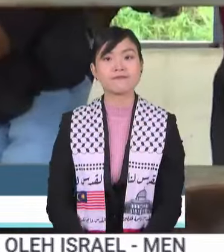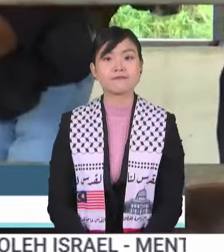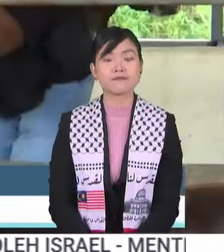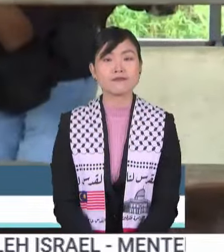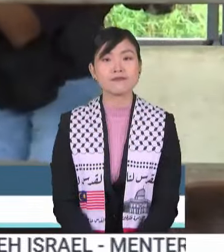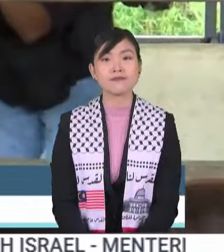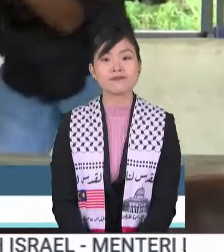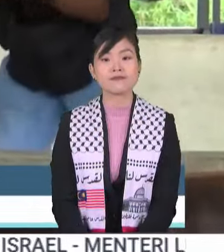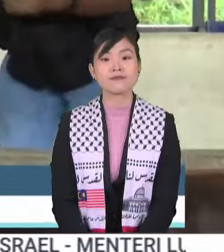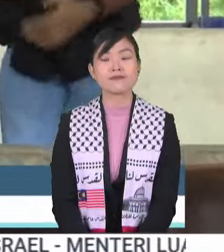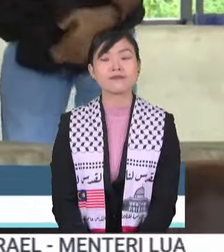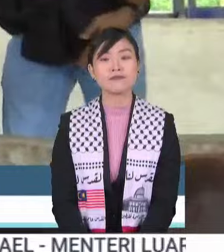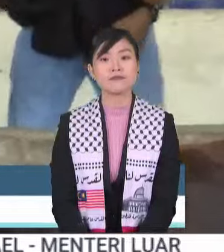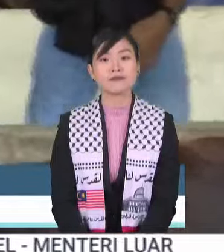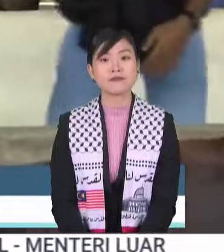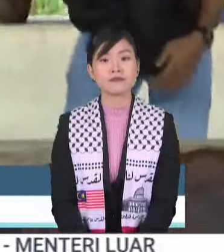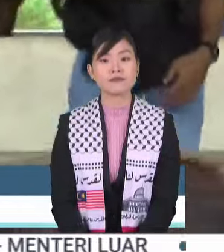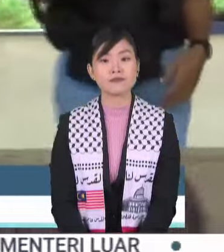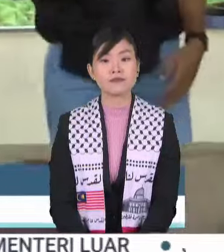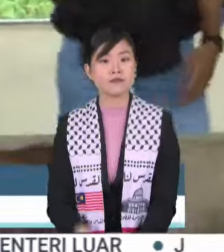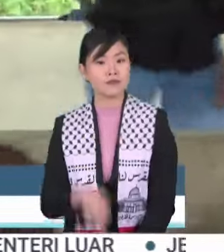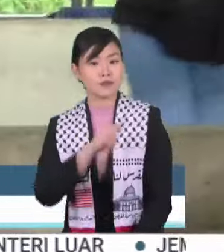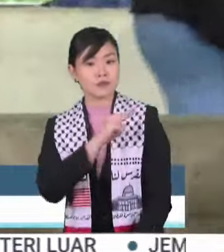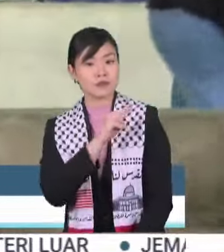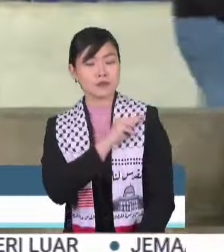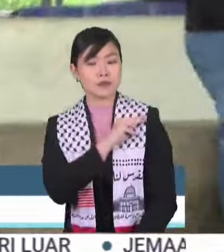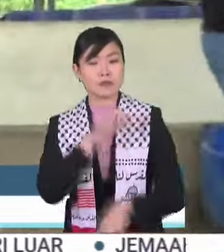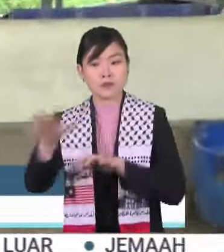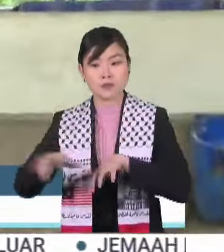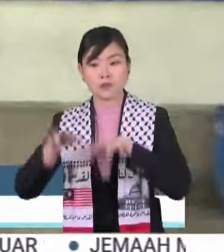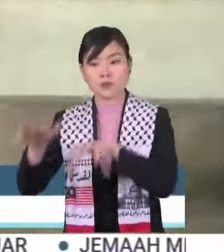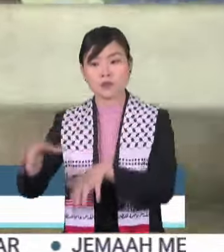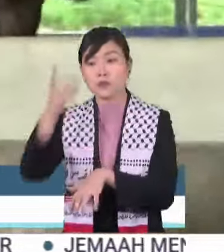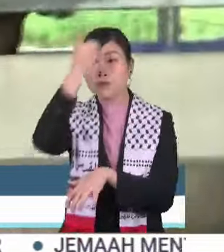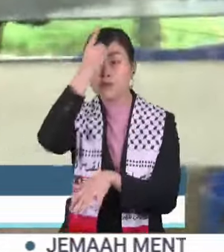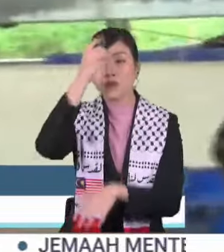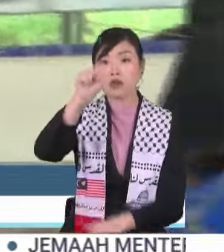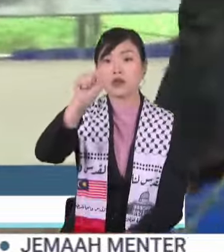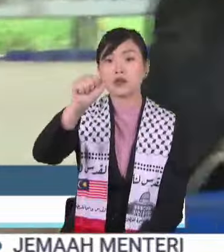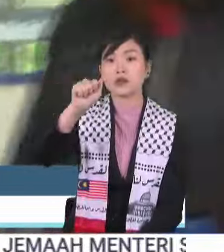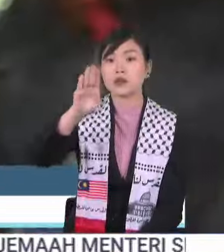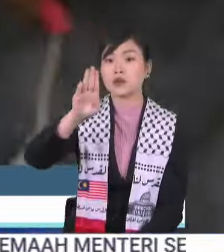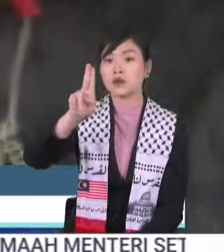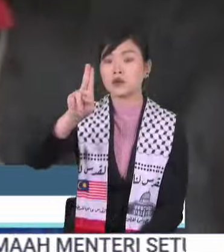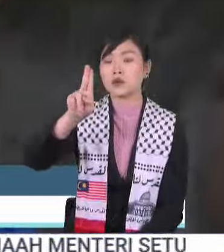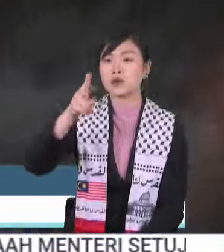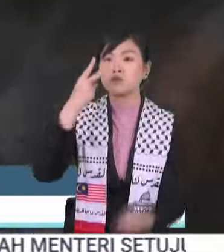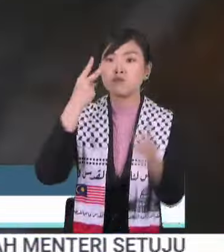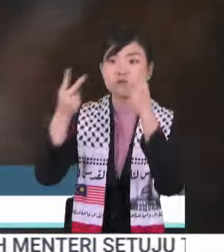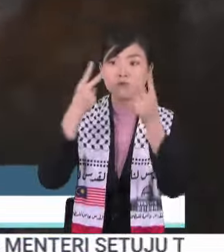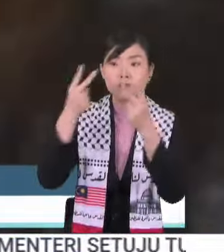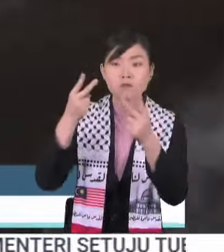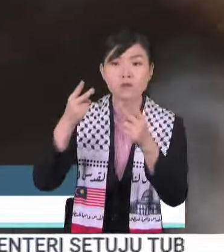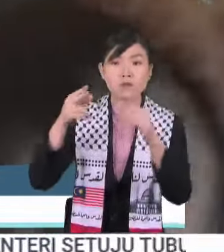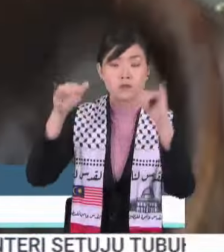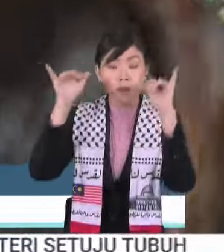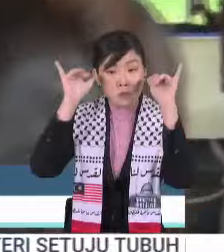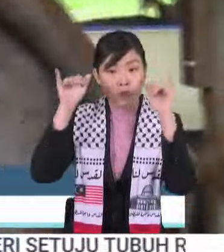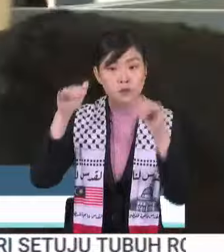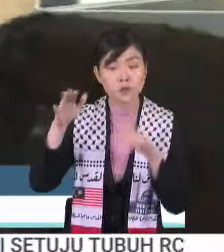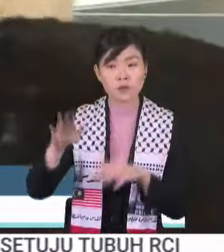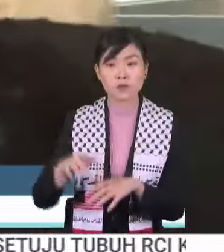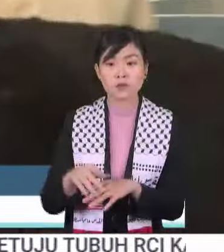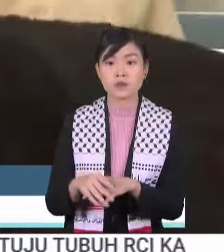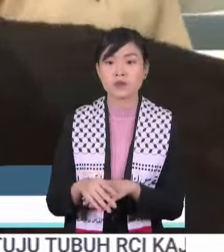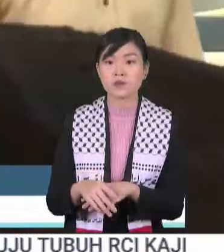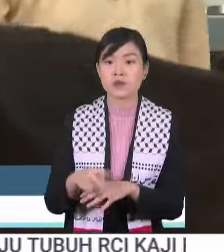sendi kehadiran Menteri Pertanian dan keterjaminan makanan Datuk Seri Mohamad sabu ke ladang KF awal Januari lalu juga